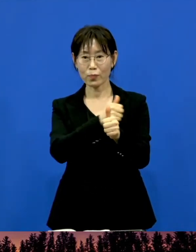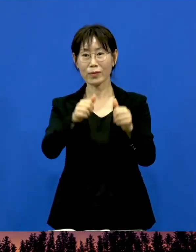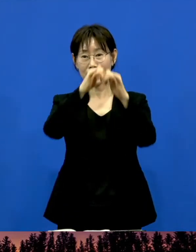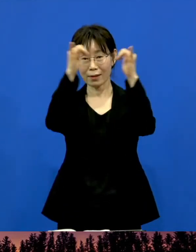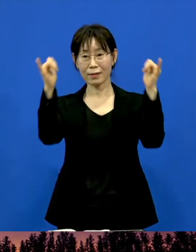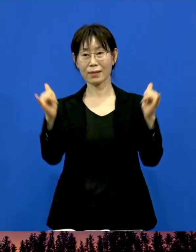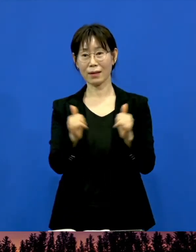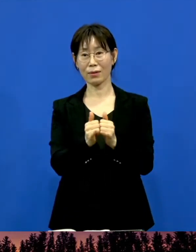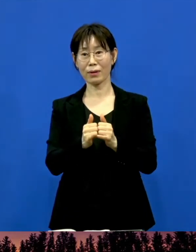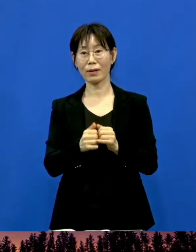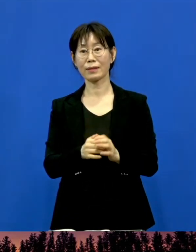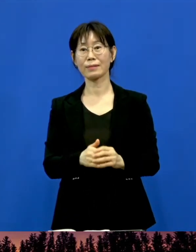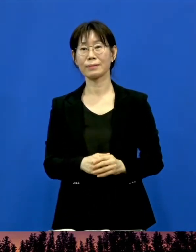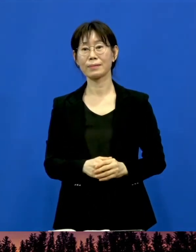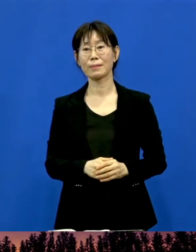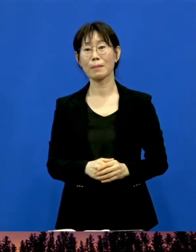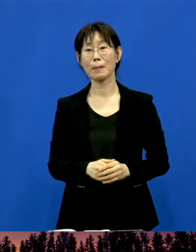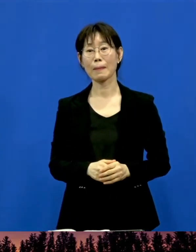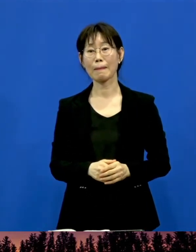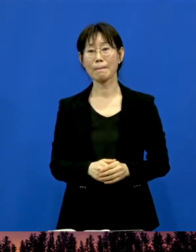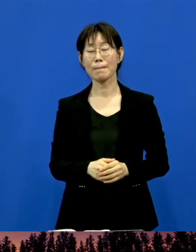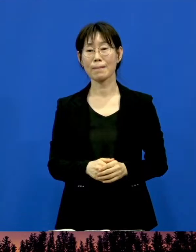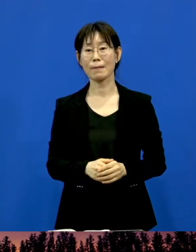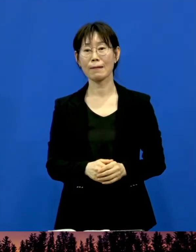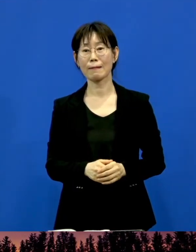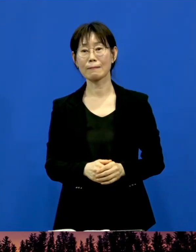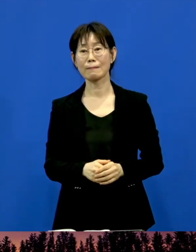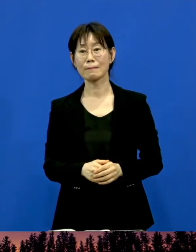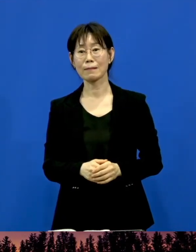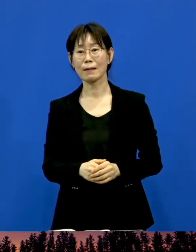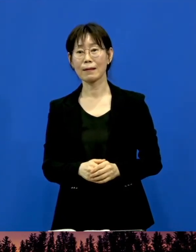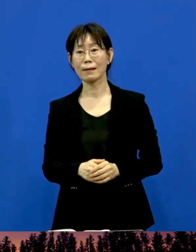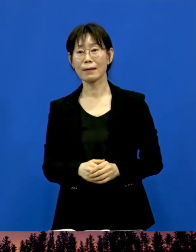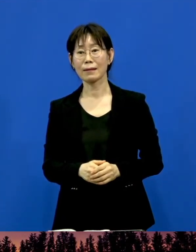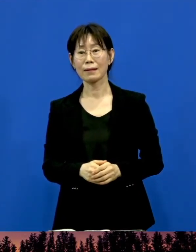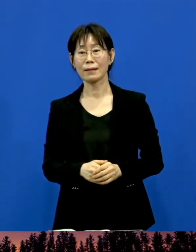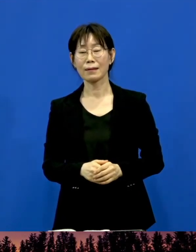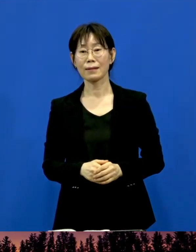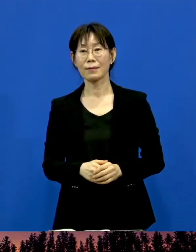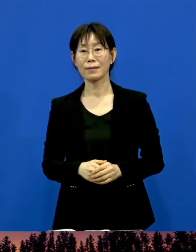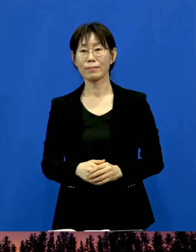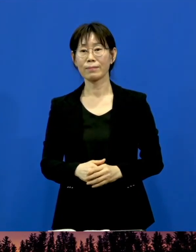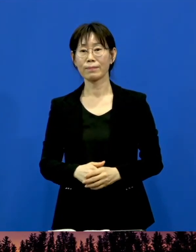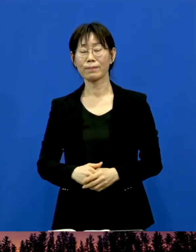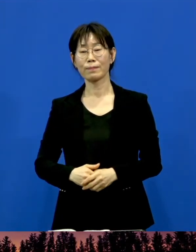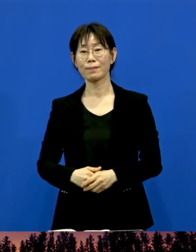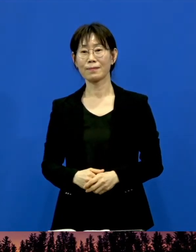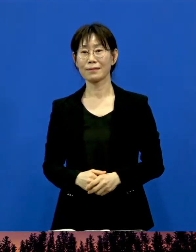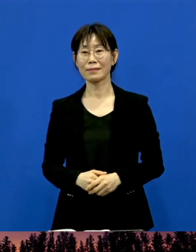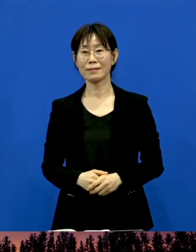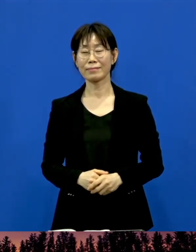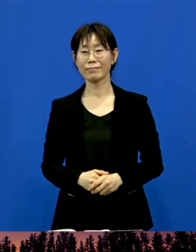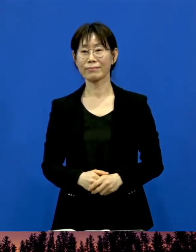하나 일어났더라고요. 그 분노하는 거예요. 그래서 그냥 아무것도 안 보이는 거예요.